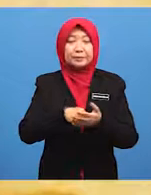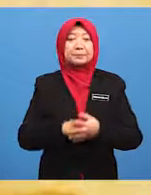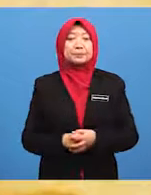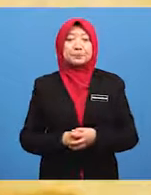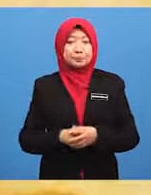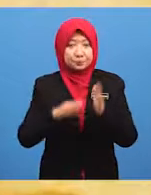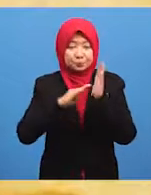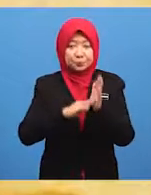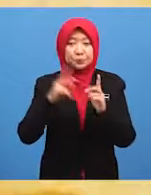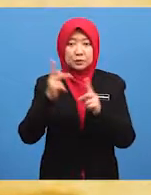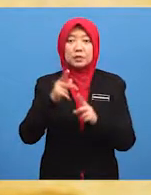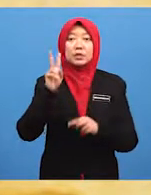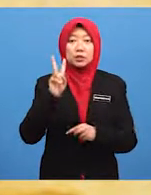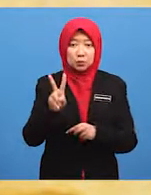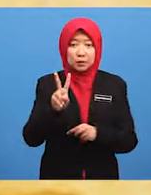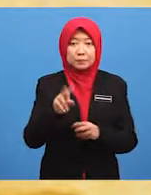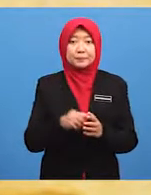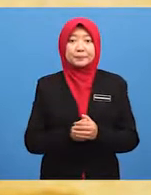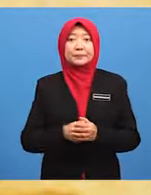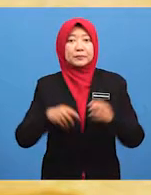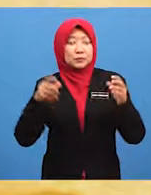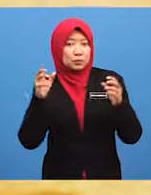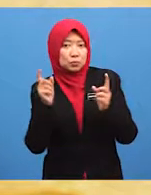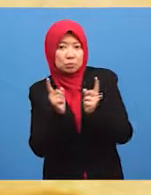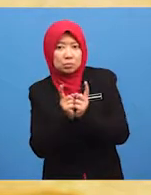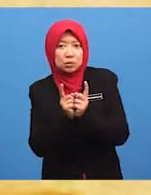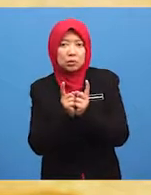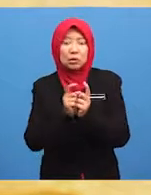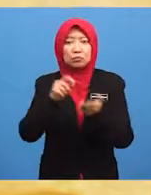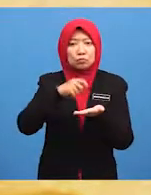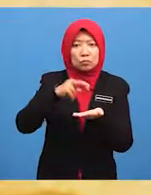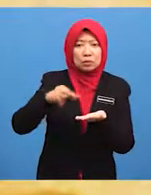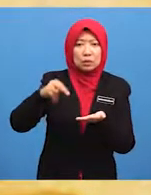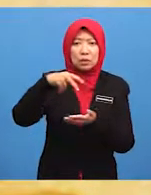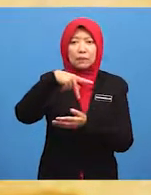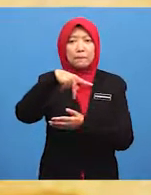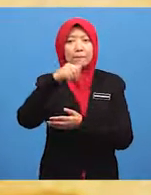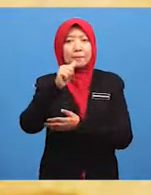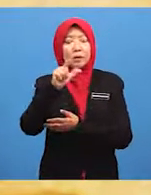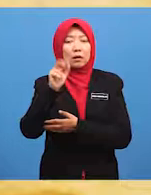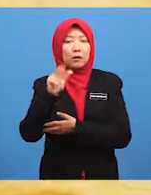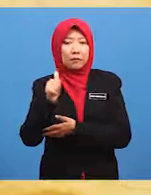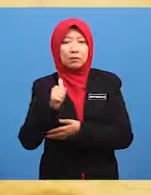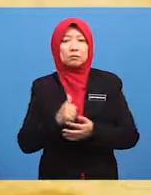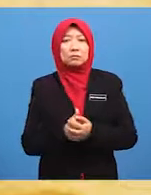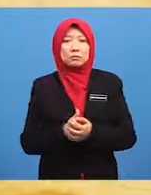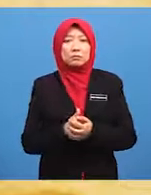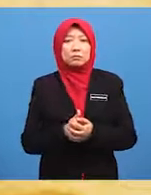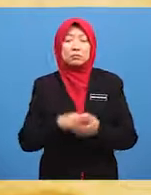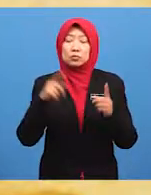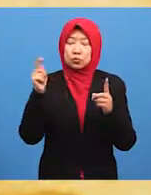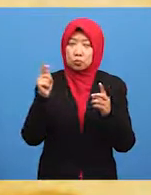Bukti kedua melalui penemuan tulisan Pallava. Ini dapat dilihat melalui